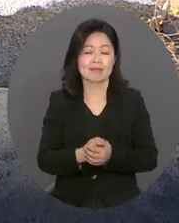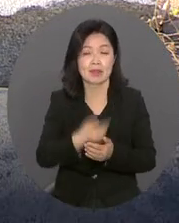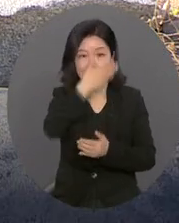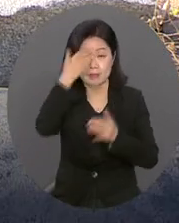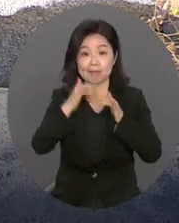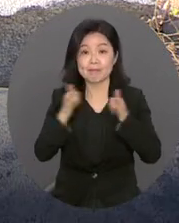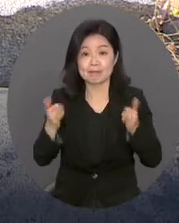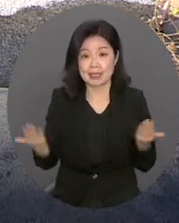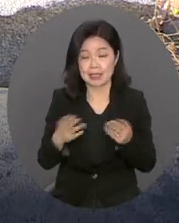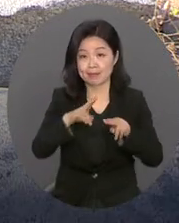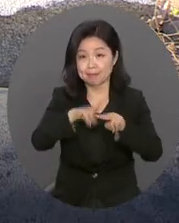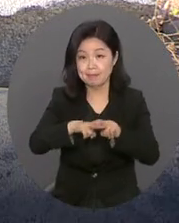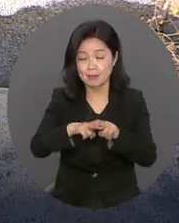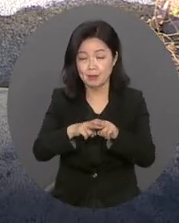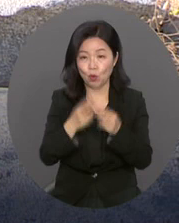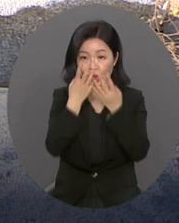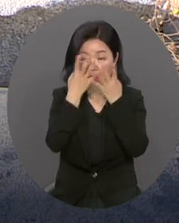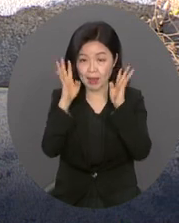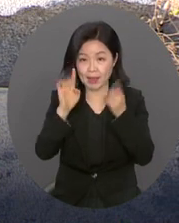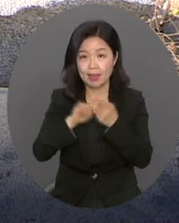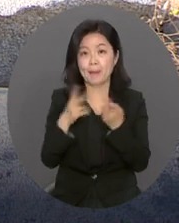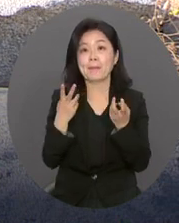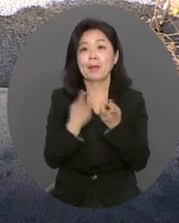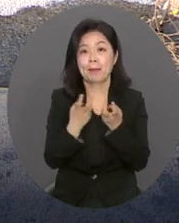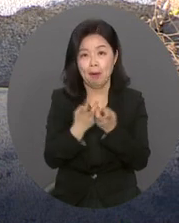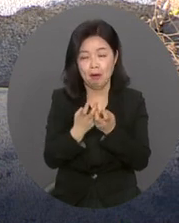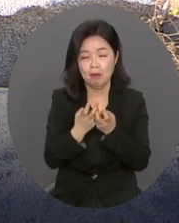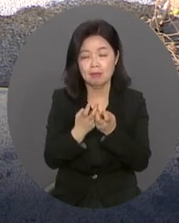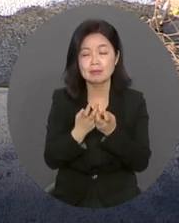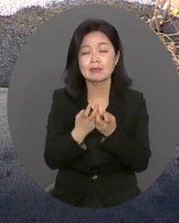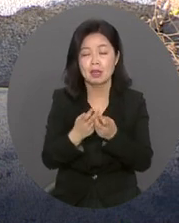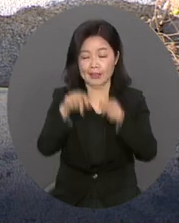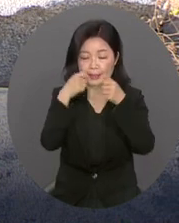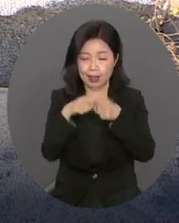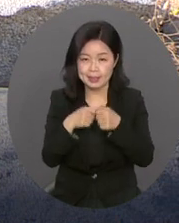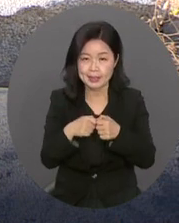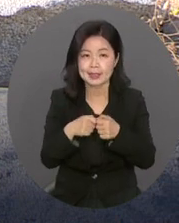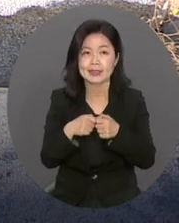뭐 취업이나 대학에 대한 방안을 좀 더 구체적으로